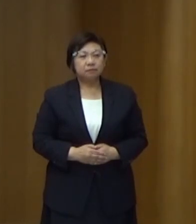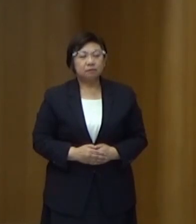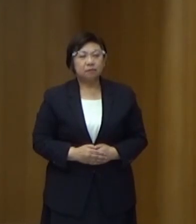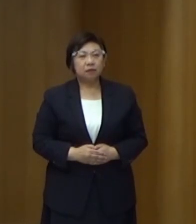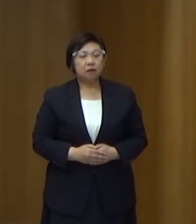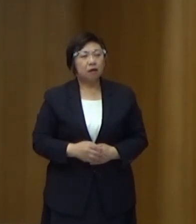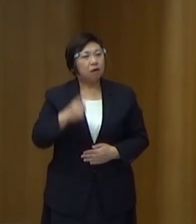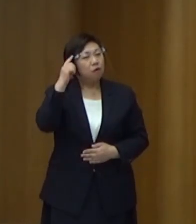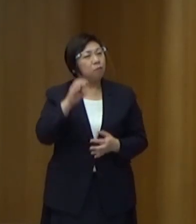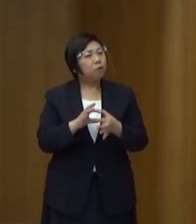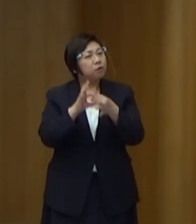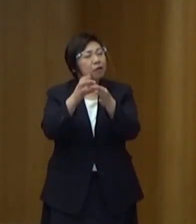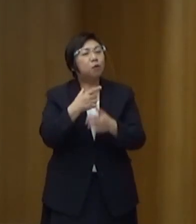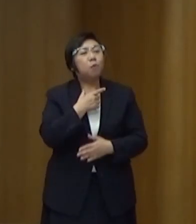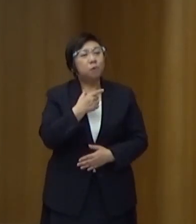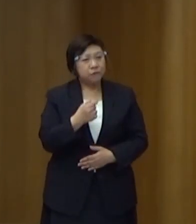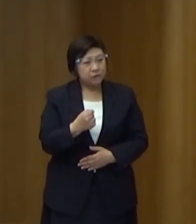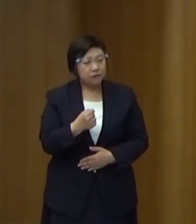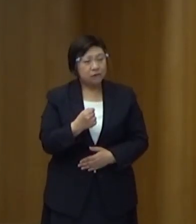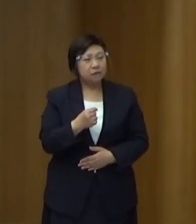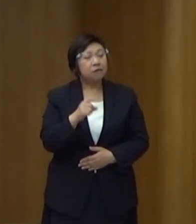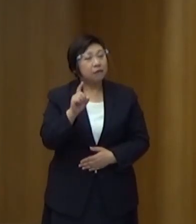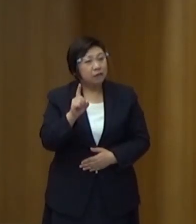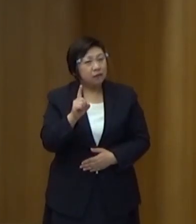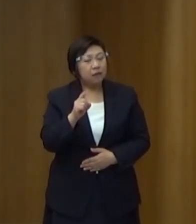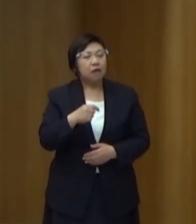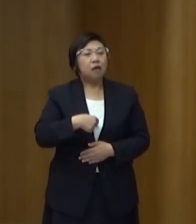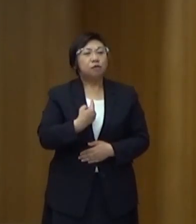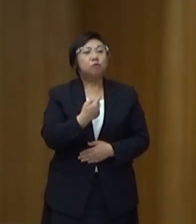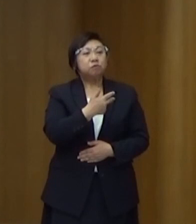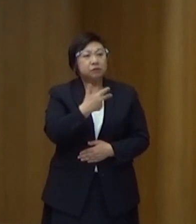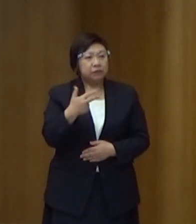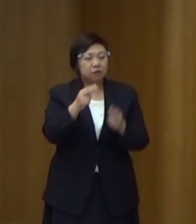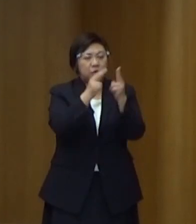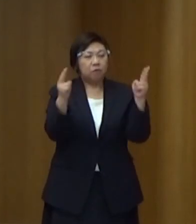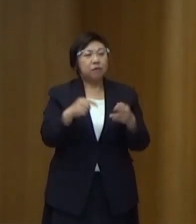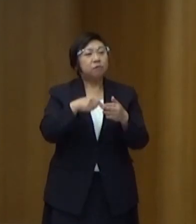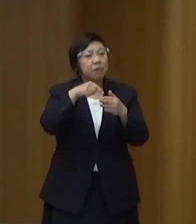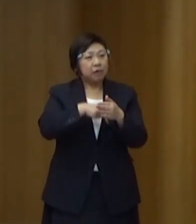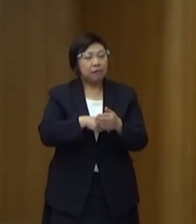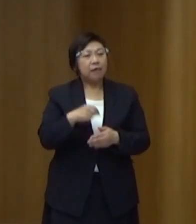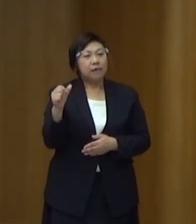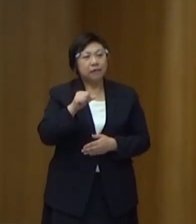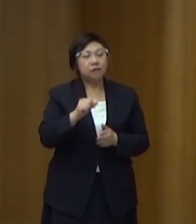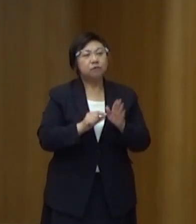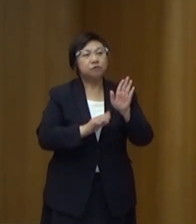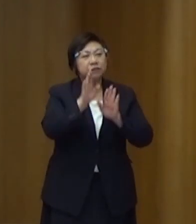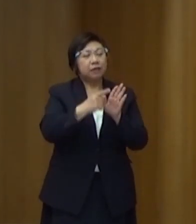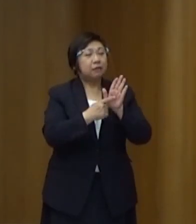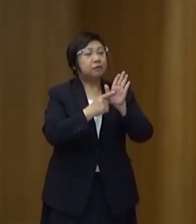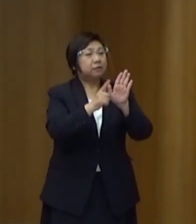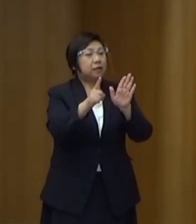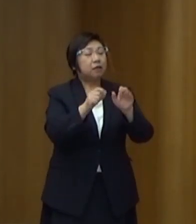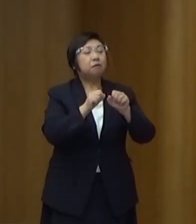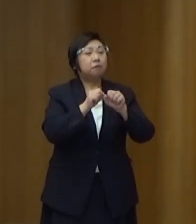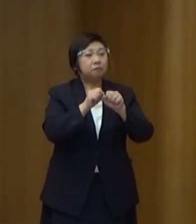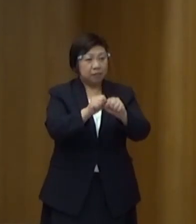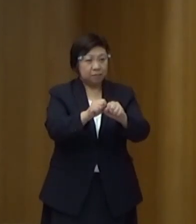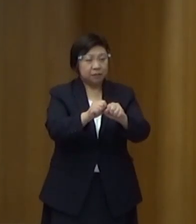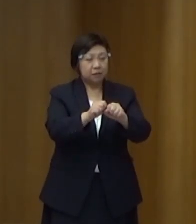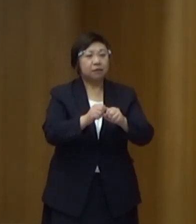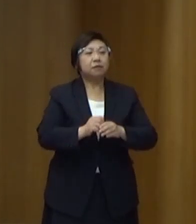これを思い出していただきたいんですけども、道内では独自の緊急事態宣言ということで発出し